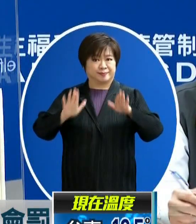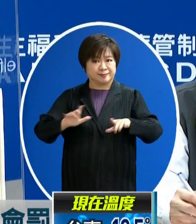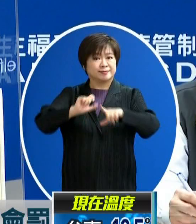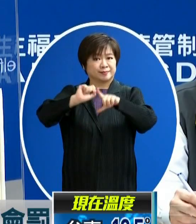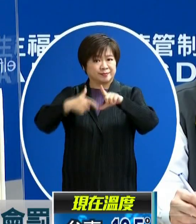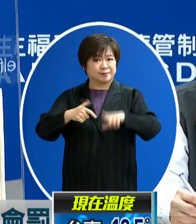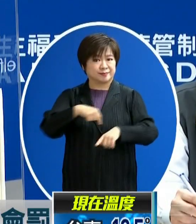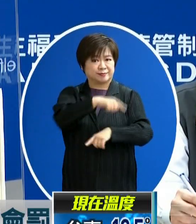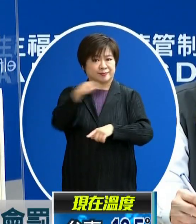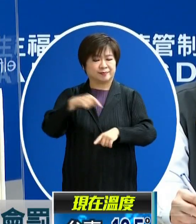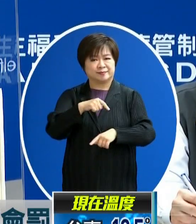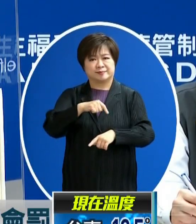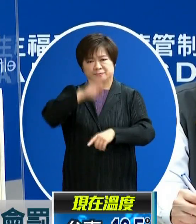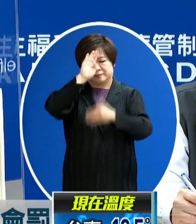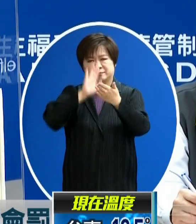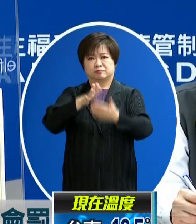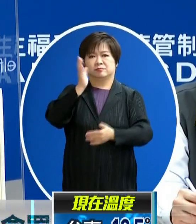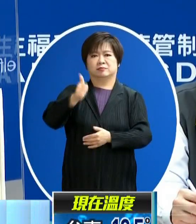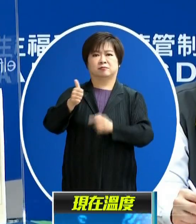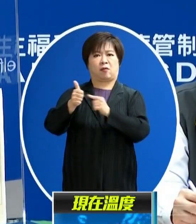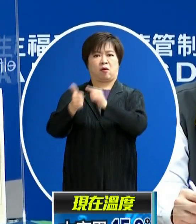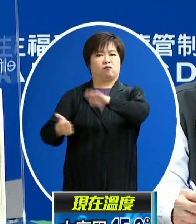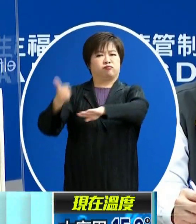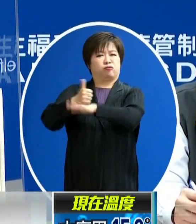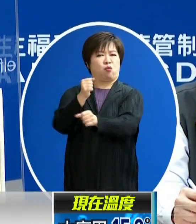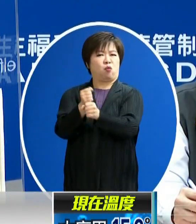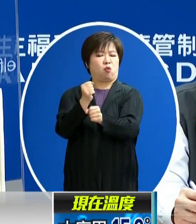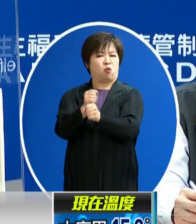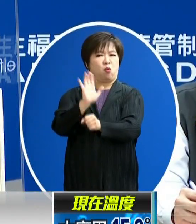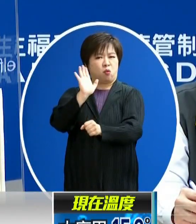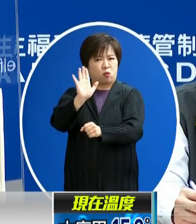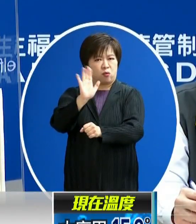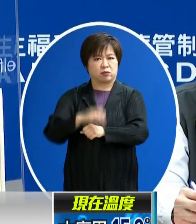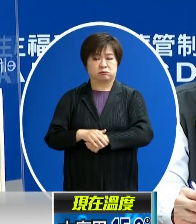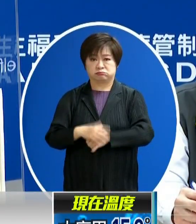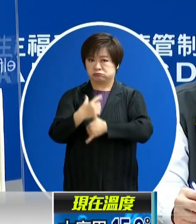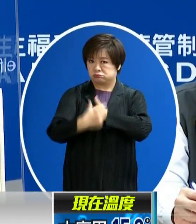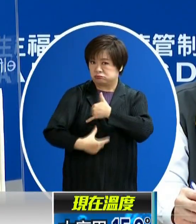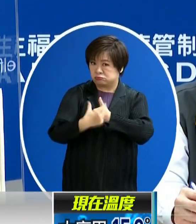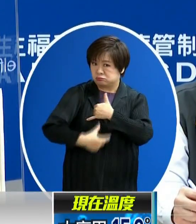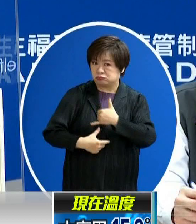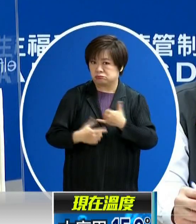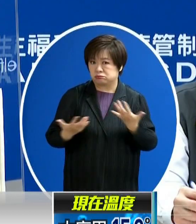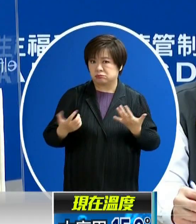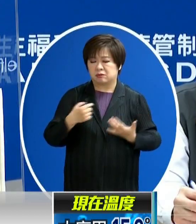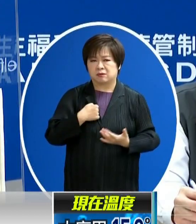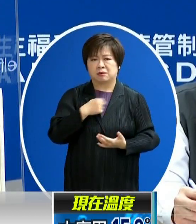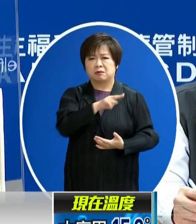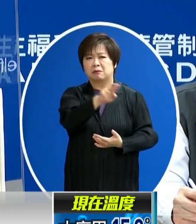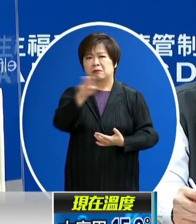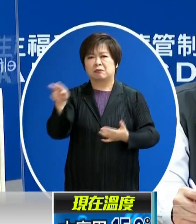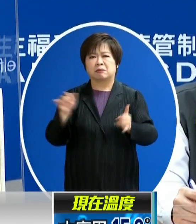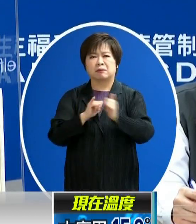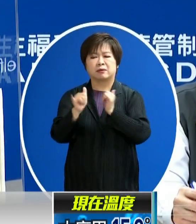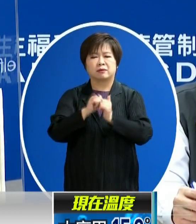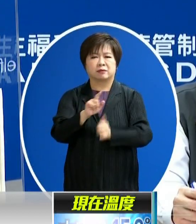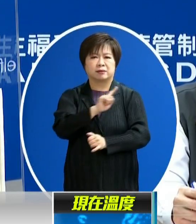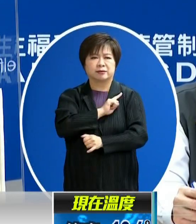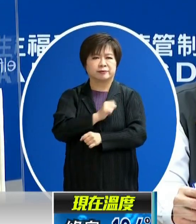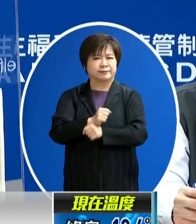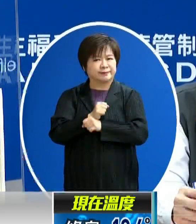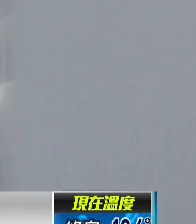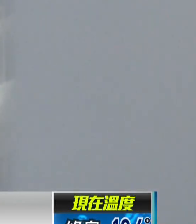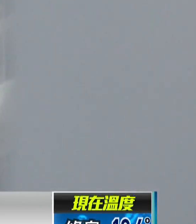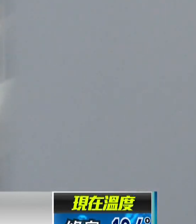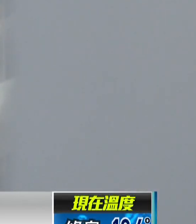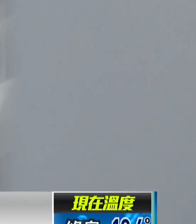面相关的防疫长都已经设置好了。好，那至于在个人自主应变，其实我现在看起来民众的警觉性其实相